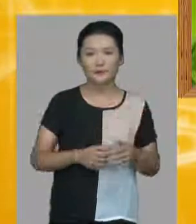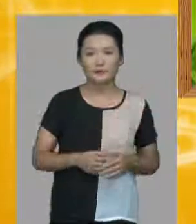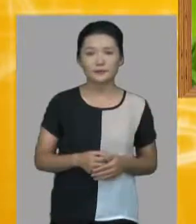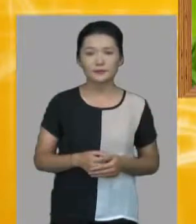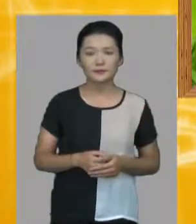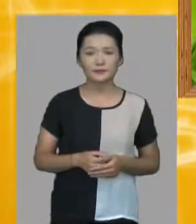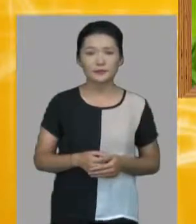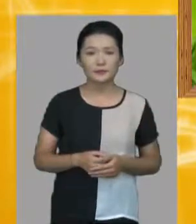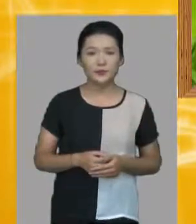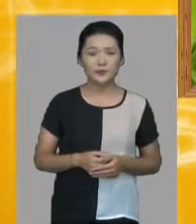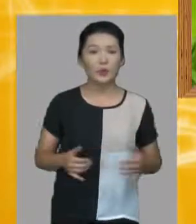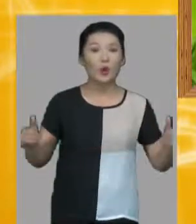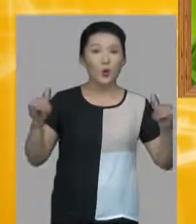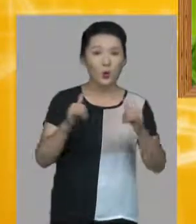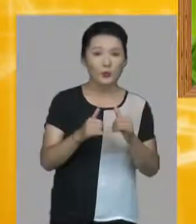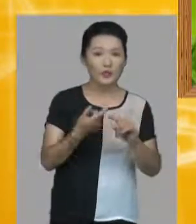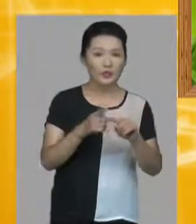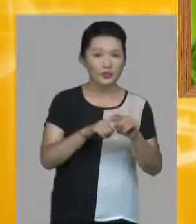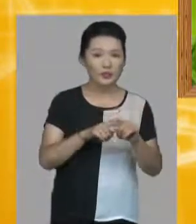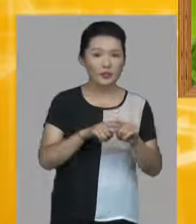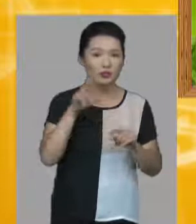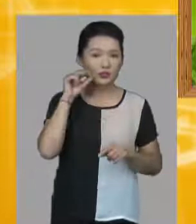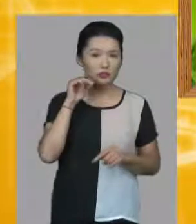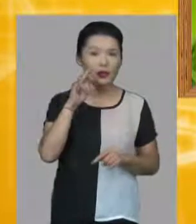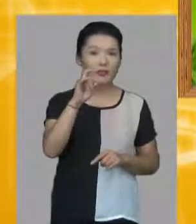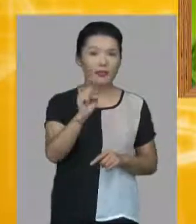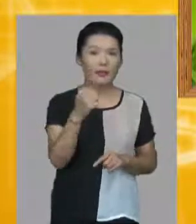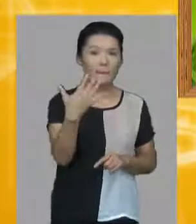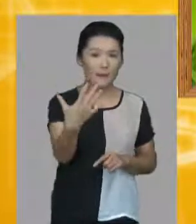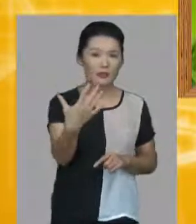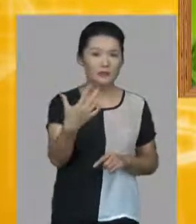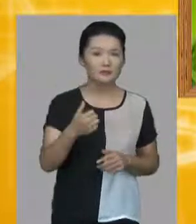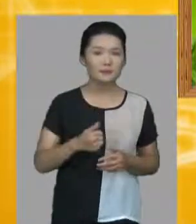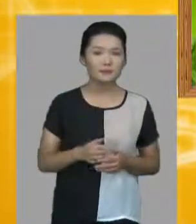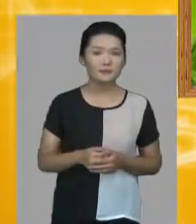98. Уменьшите данные числа на 5.